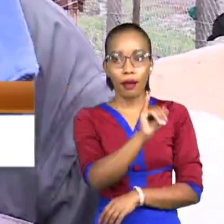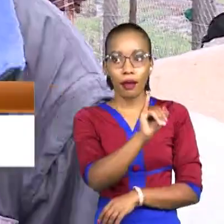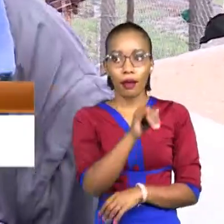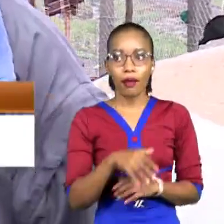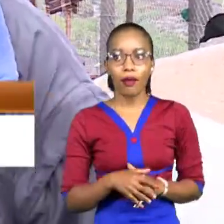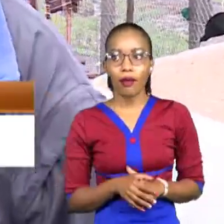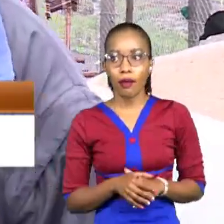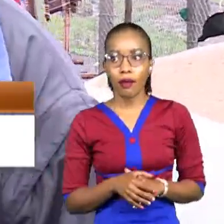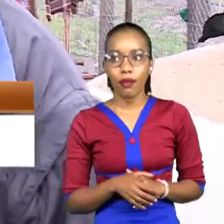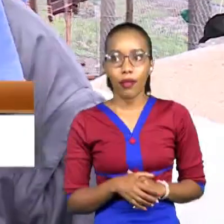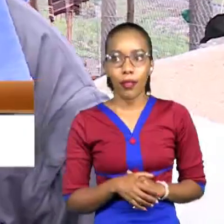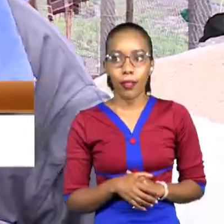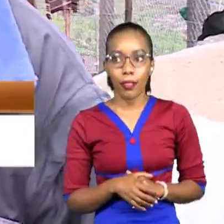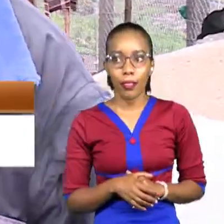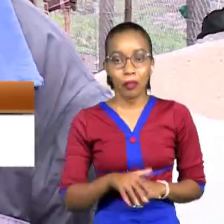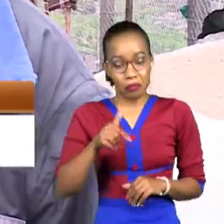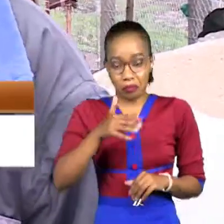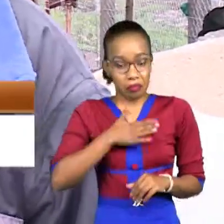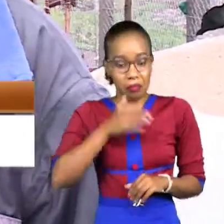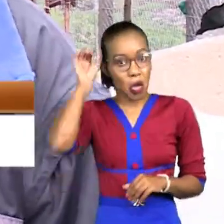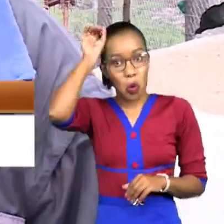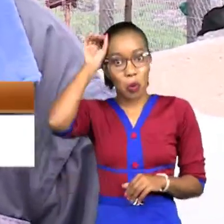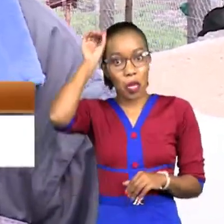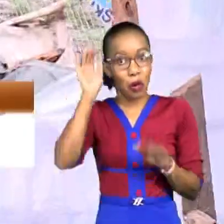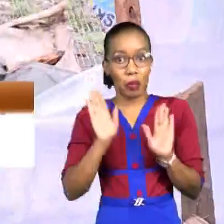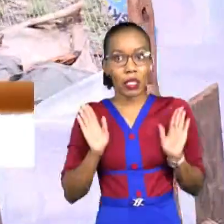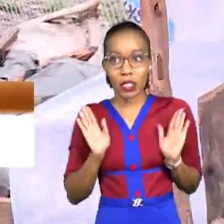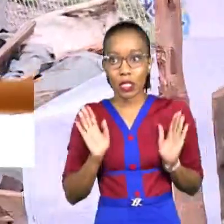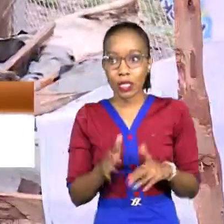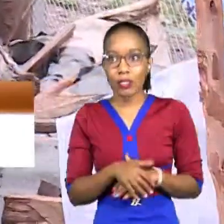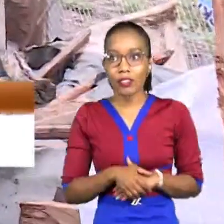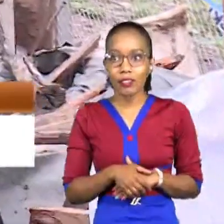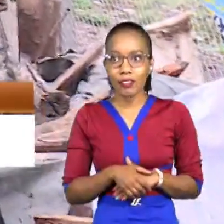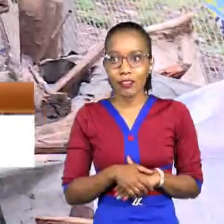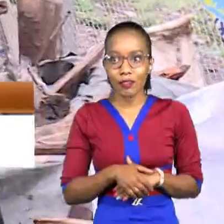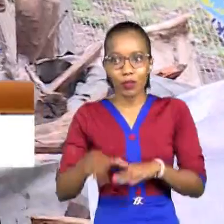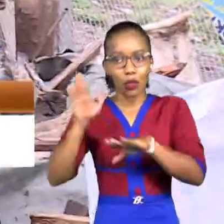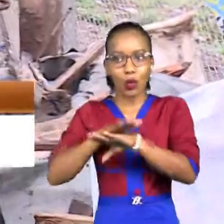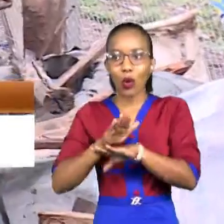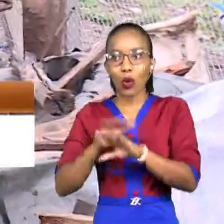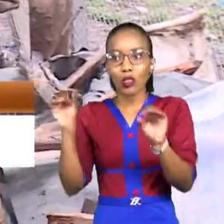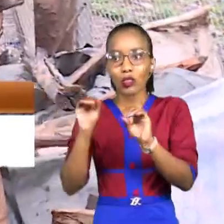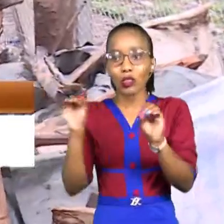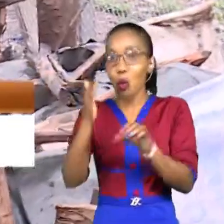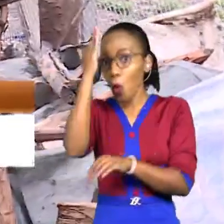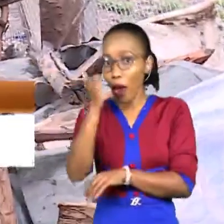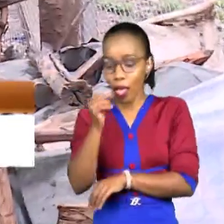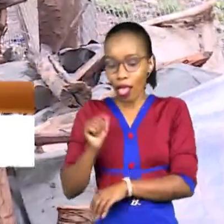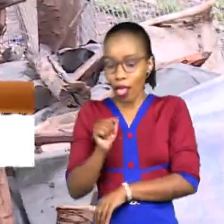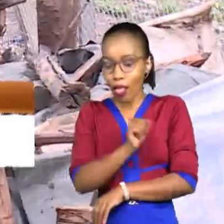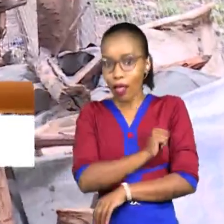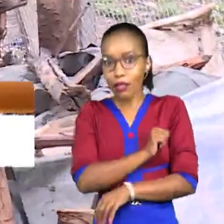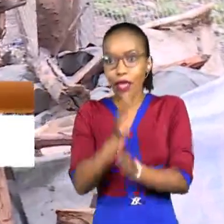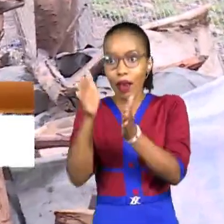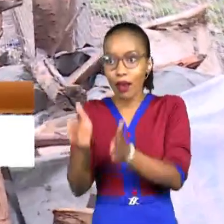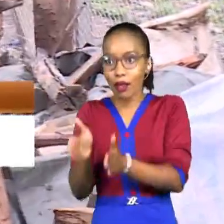kuichukua. Mimi ndio hiyo ndio maoni yangu. Vile walifanya hawakufanya vizuri. Senator Mwaura, that is Daniel